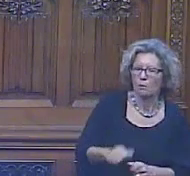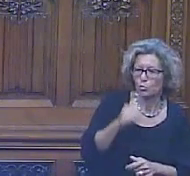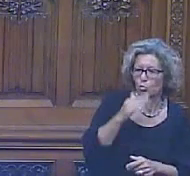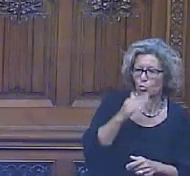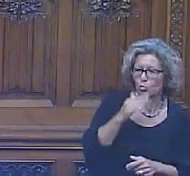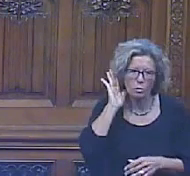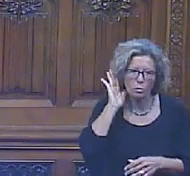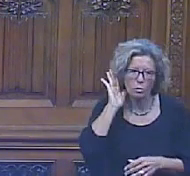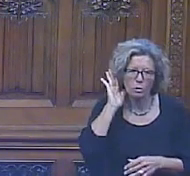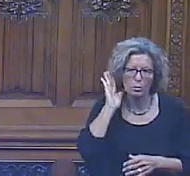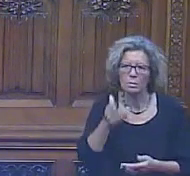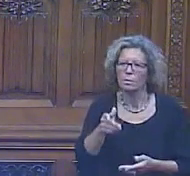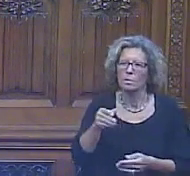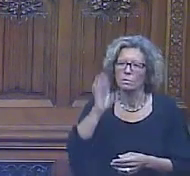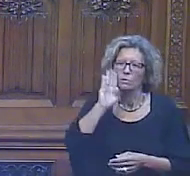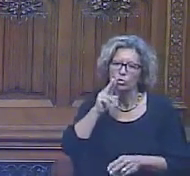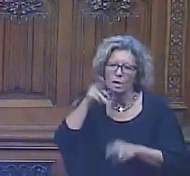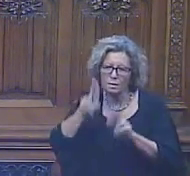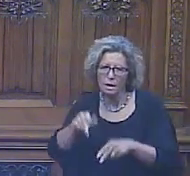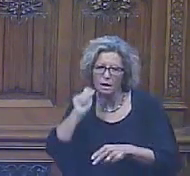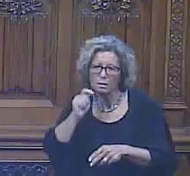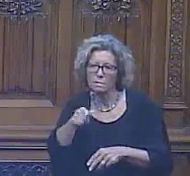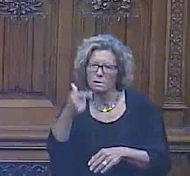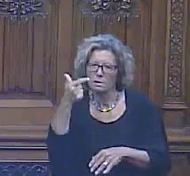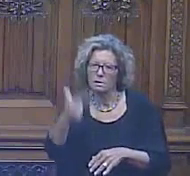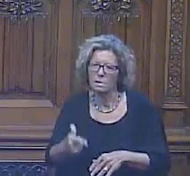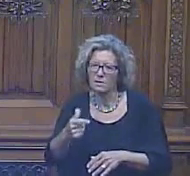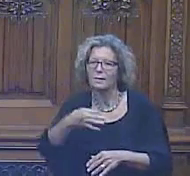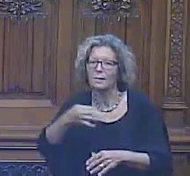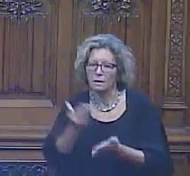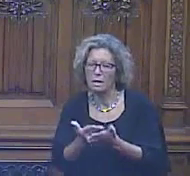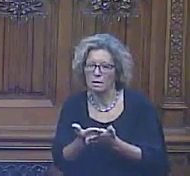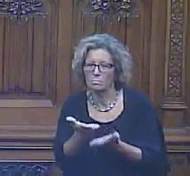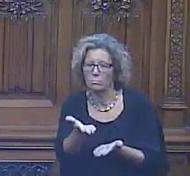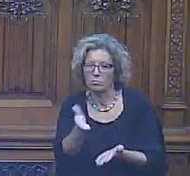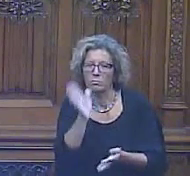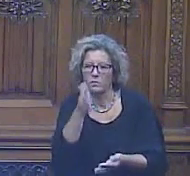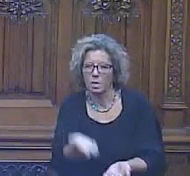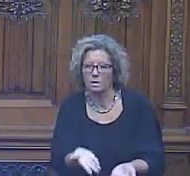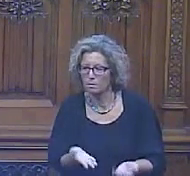angehört. Sehr geehrte Frau Stadträtin, in 20 Tagen wird es dann soweit sein.